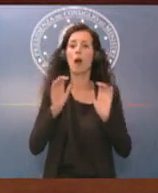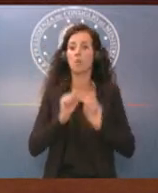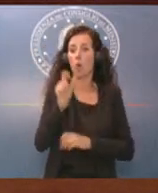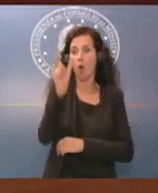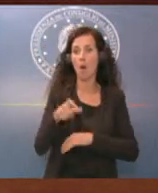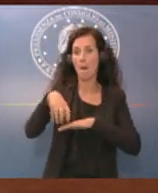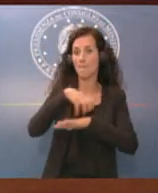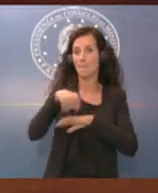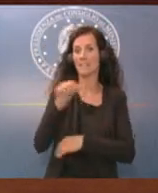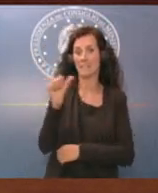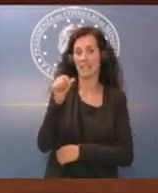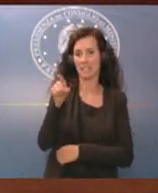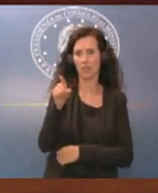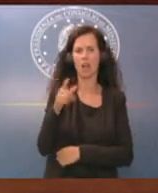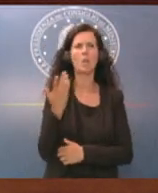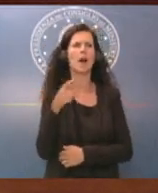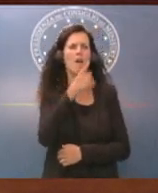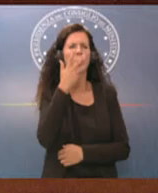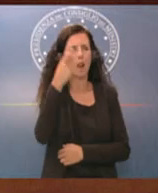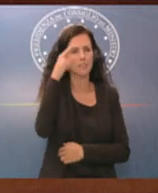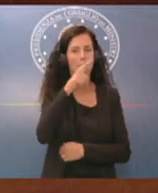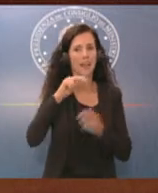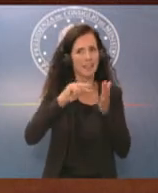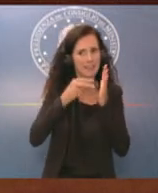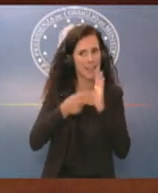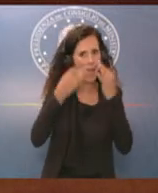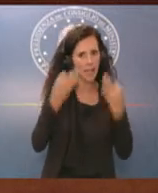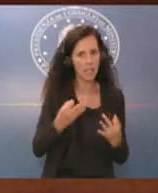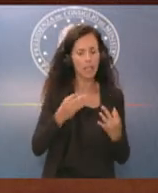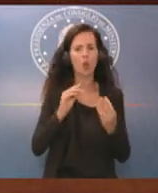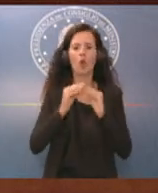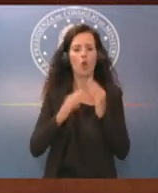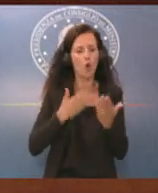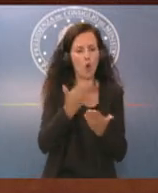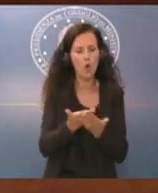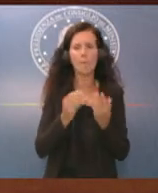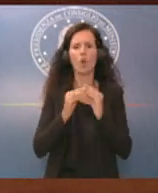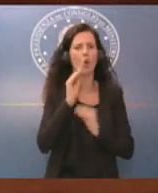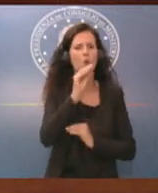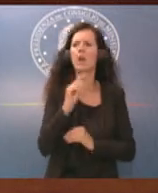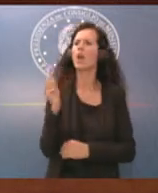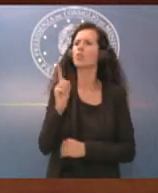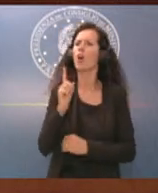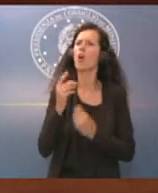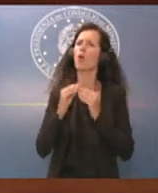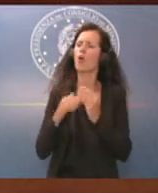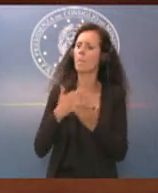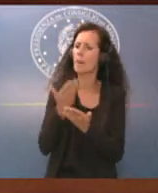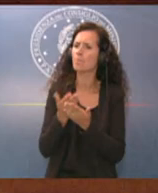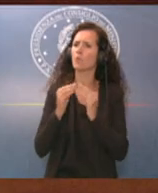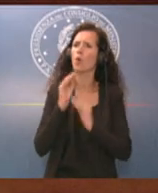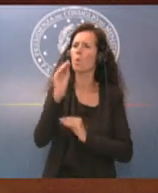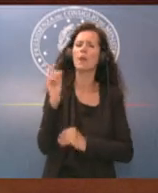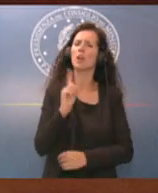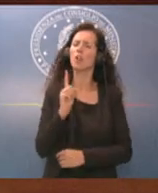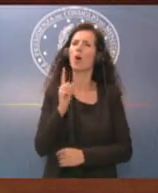che non ha risposto... Tecnicamente intende dire come si propone, come si chiede o... Ma no, non come si propone e come si chiede, nel